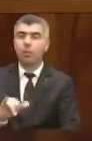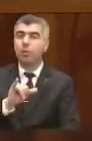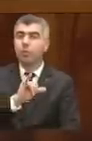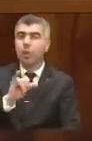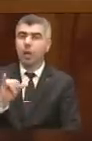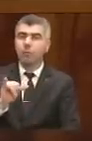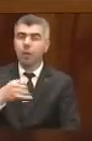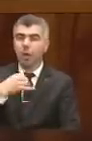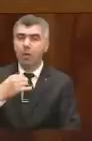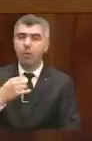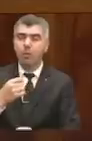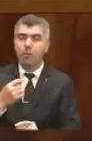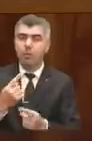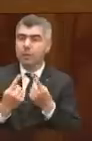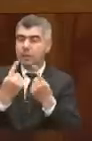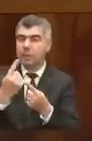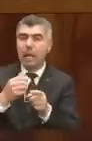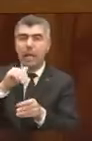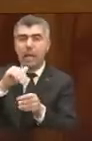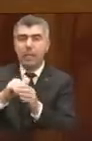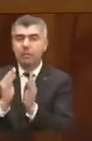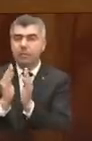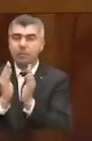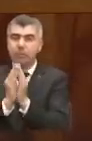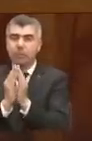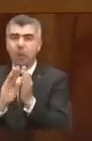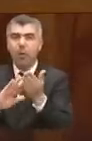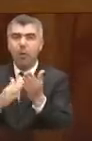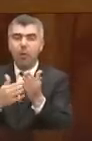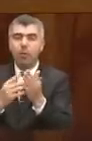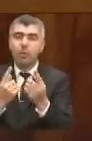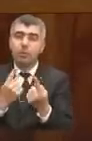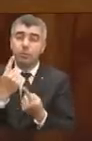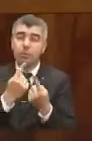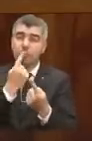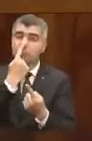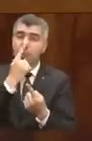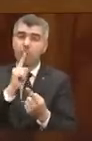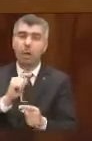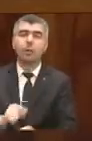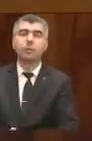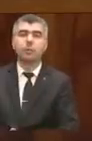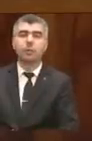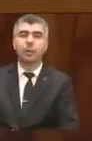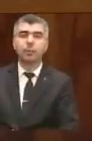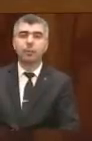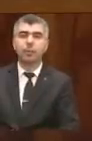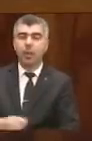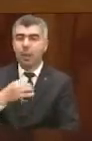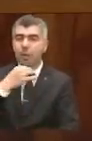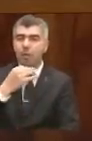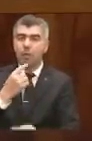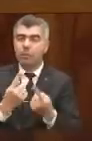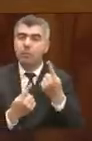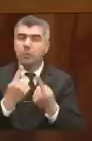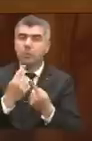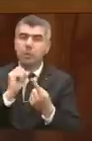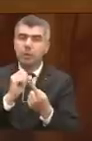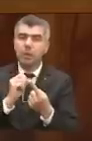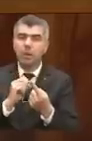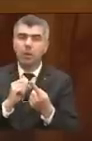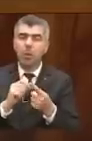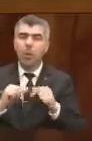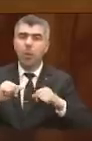المعطيات اللي كتقول العداله والتنميه او المعارضه بصفه عامه لان ربما ما كتعجبكمش غناخد لكم معطيات من العرض ديال